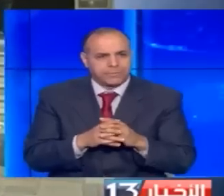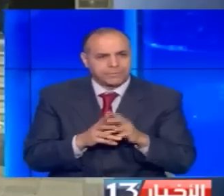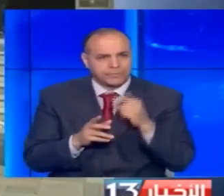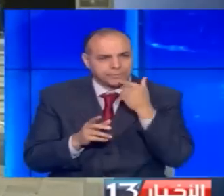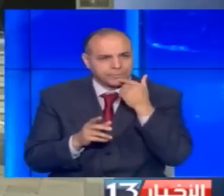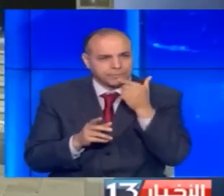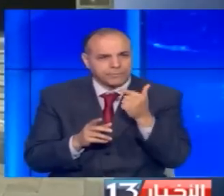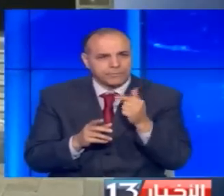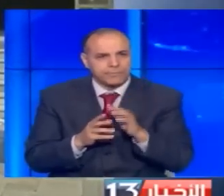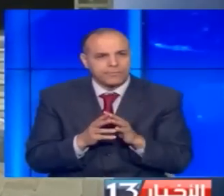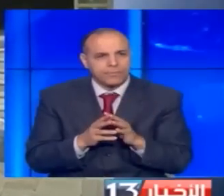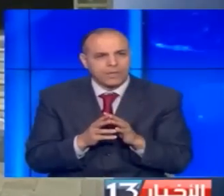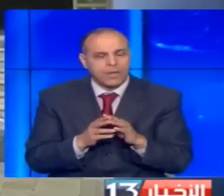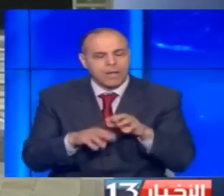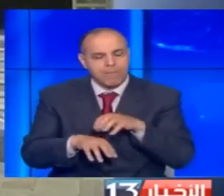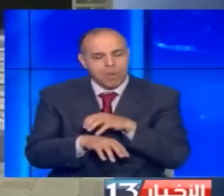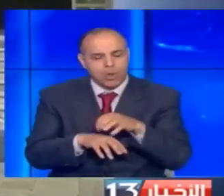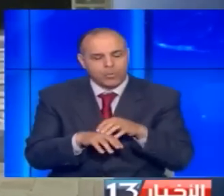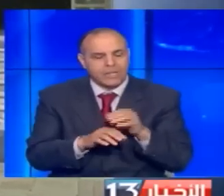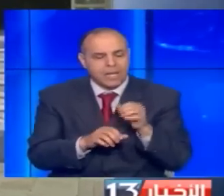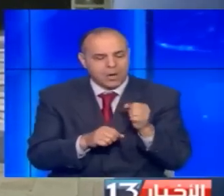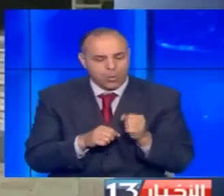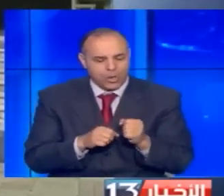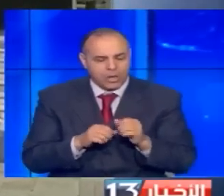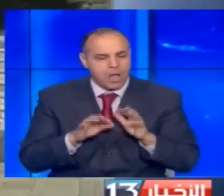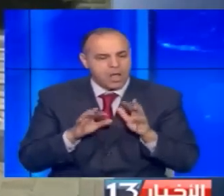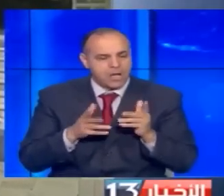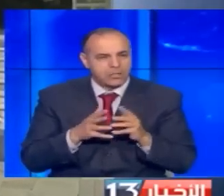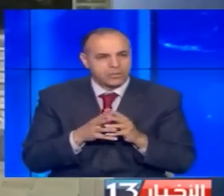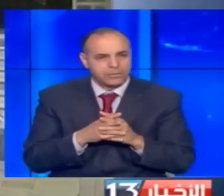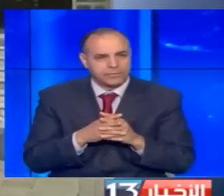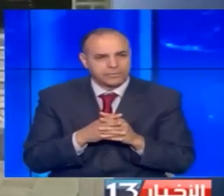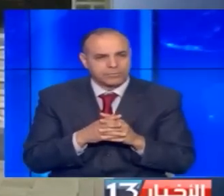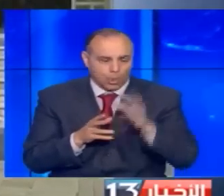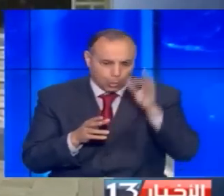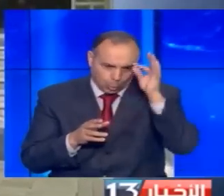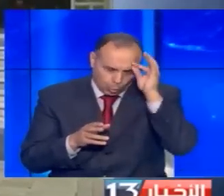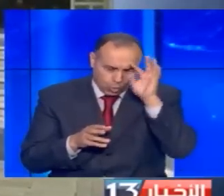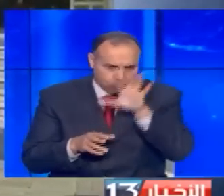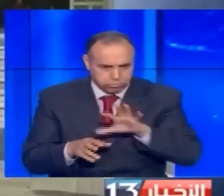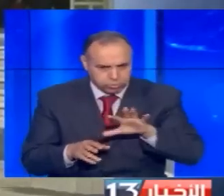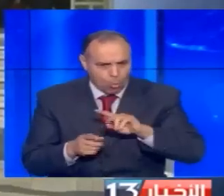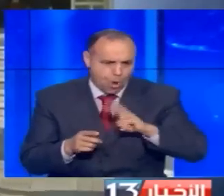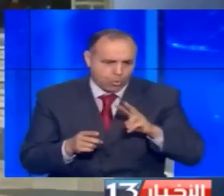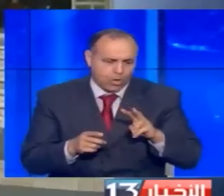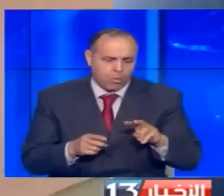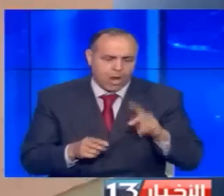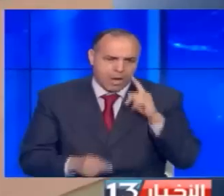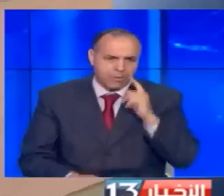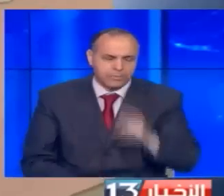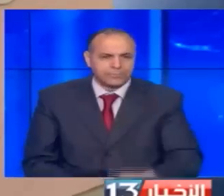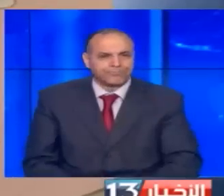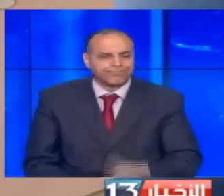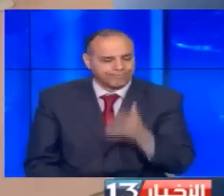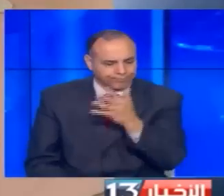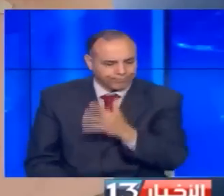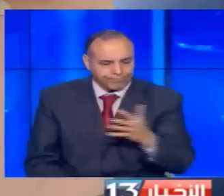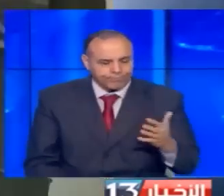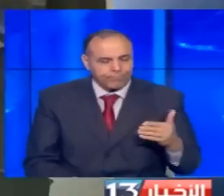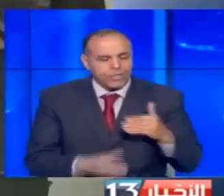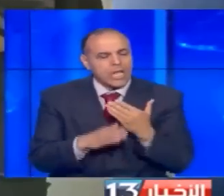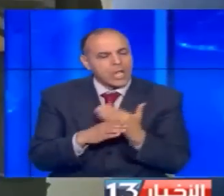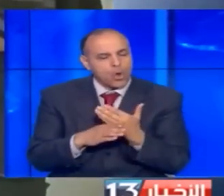وعلى كامل معتمديات ولاية القيروان، ولما لا يعني يكون وطني ويأخذ حتى صبغة أخرى إقليمية أو عربية. أطفال من